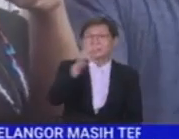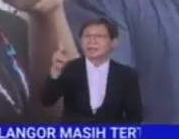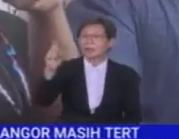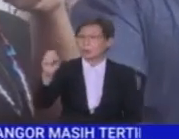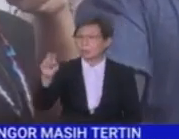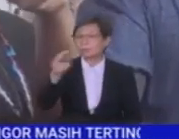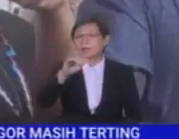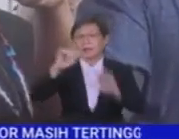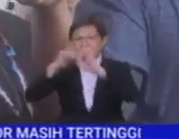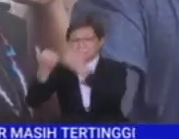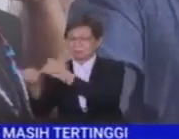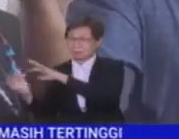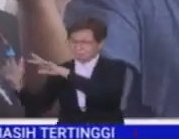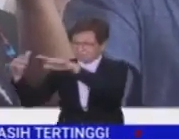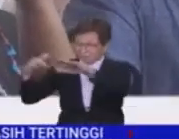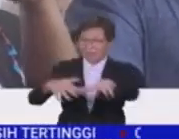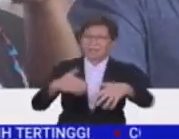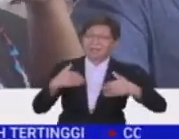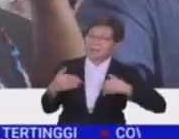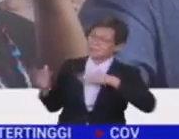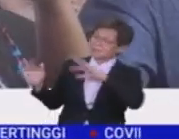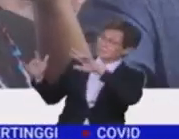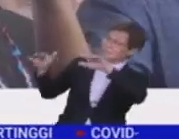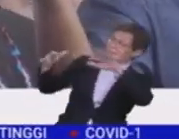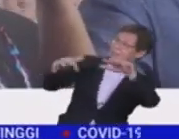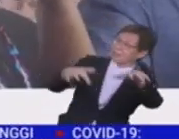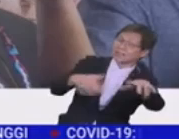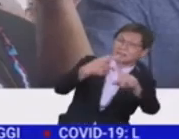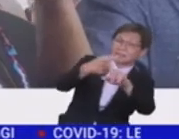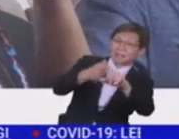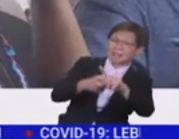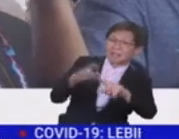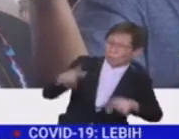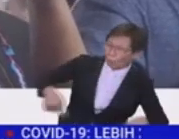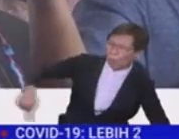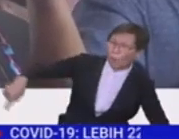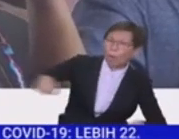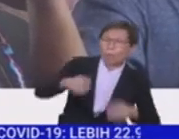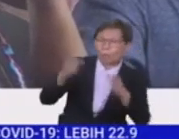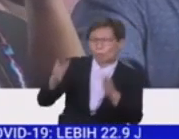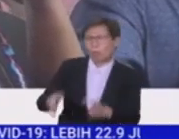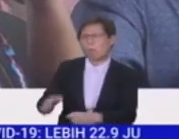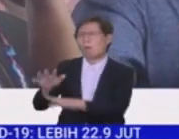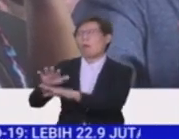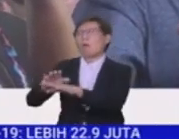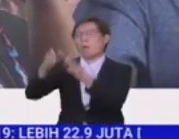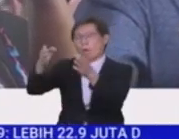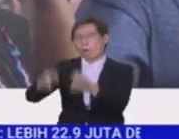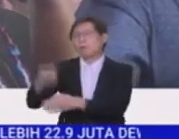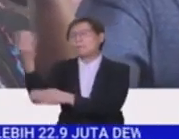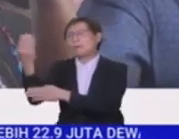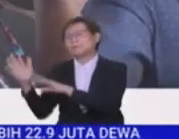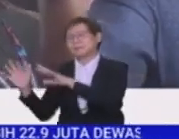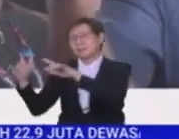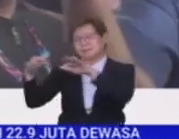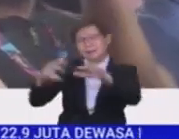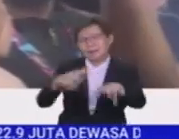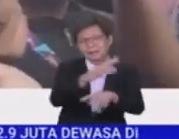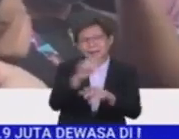agensi, tetapi yang datang itu daripada kalangan orang ramai,